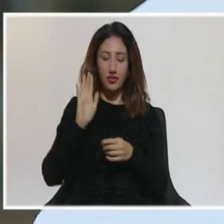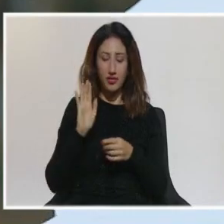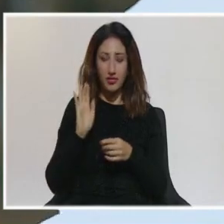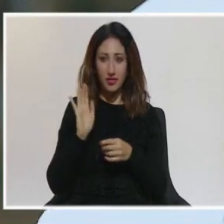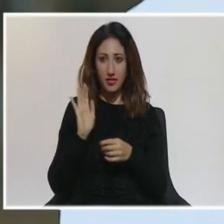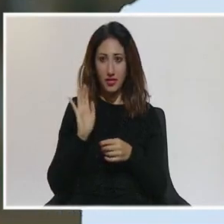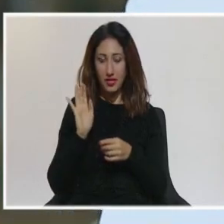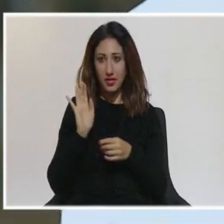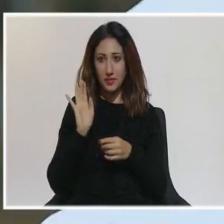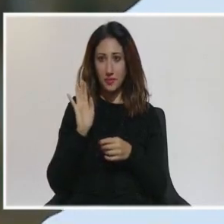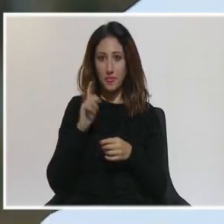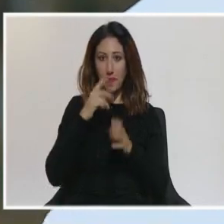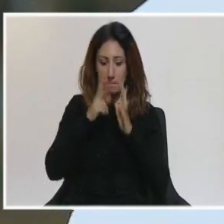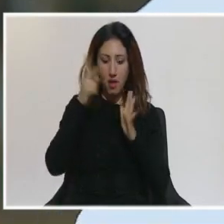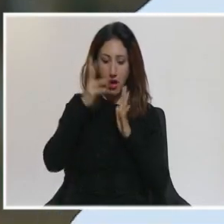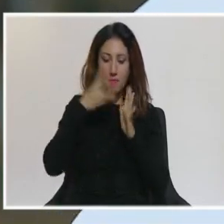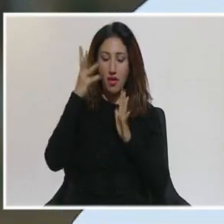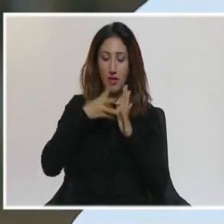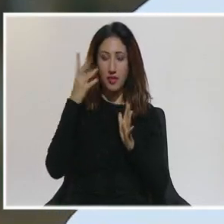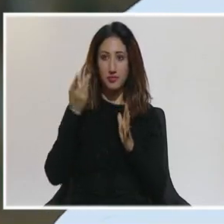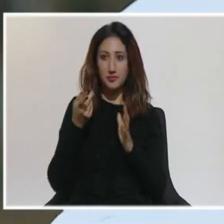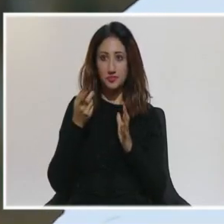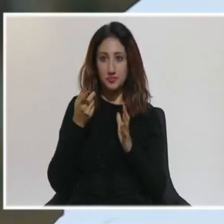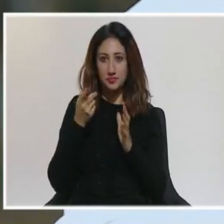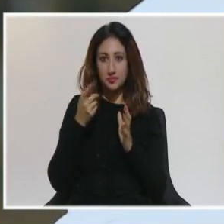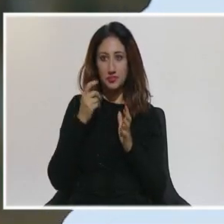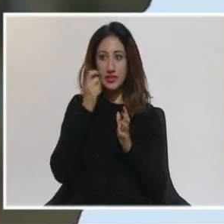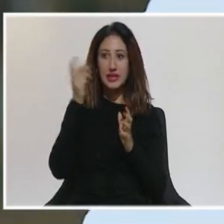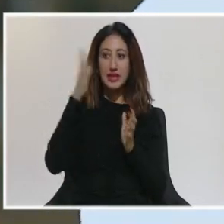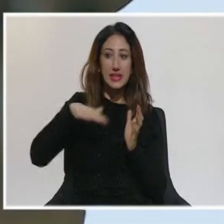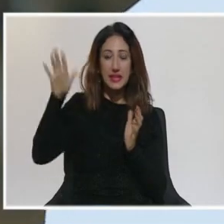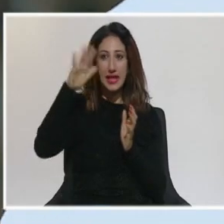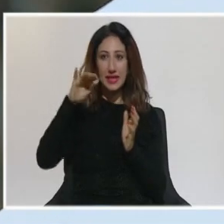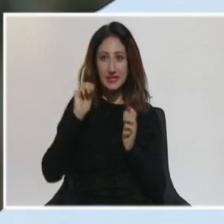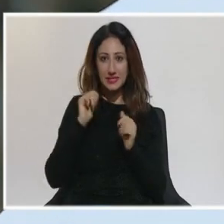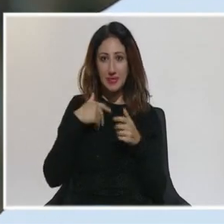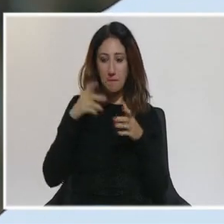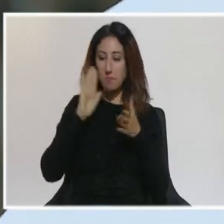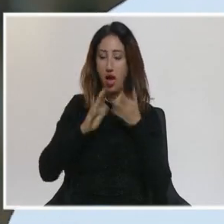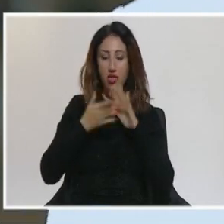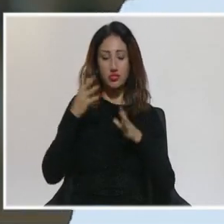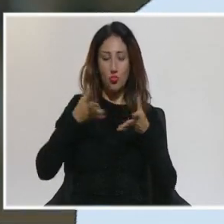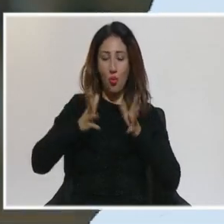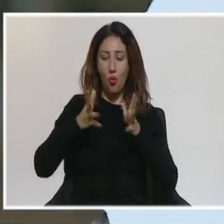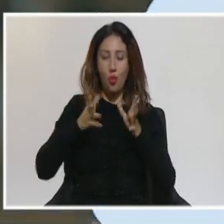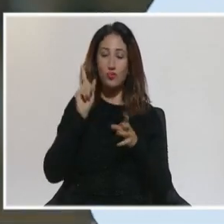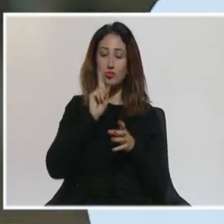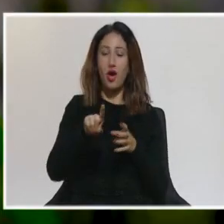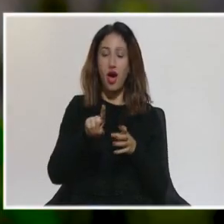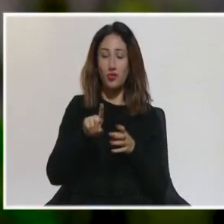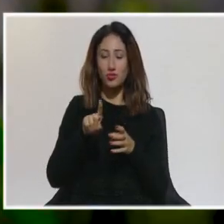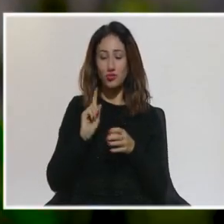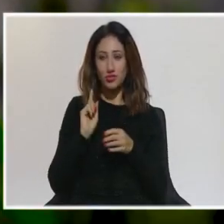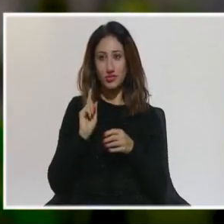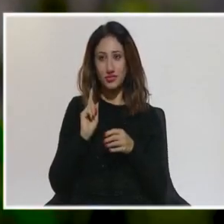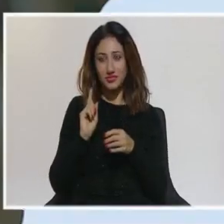الزمالك قلتها كذا مره. بس انا بقول ايه بقى يا خم الناس، هبطل العب كوره. يعني لو الزمالك ما خدش